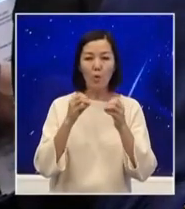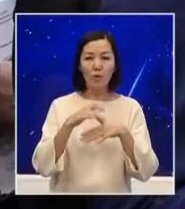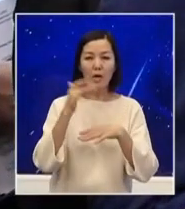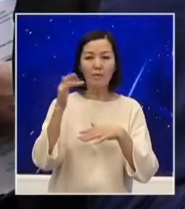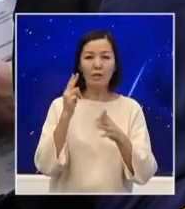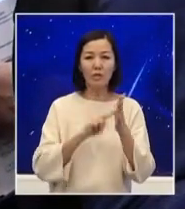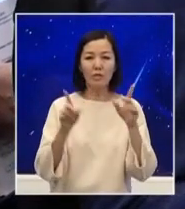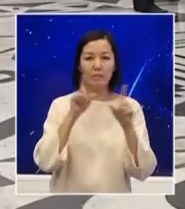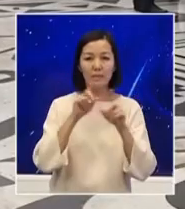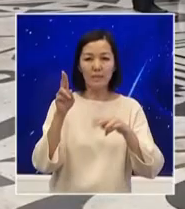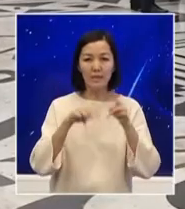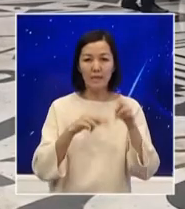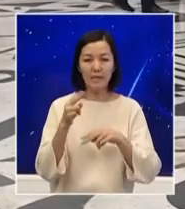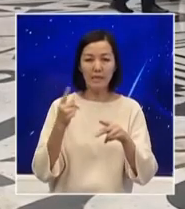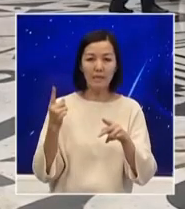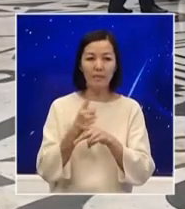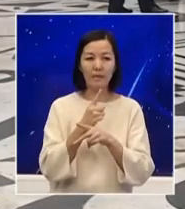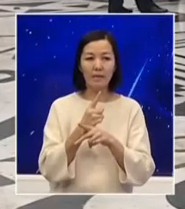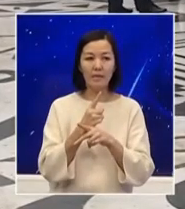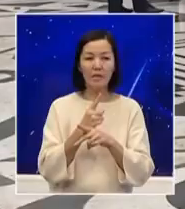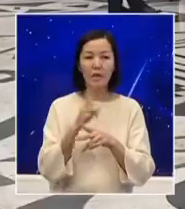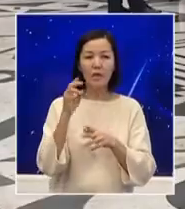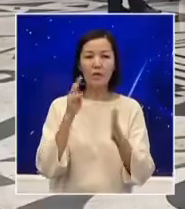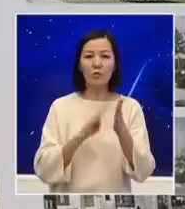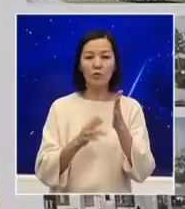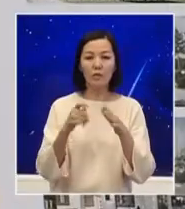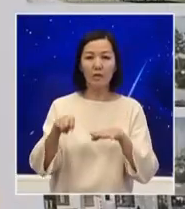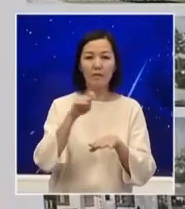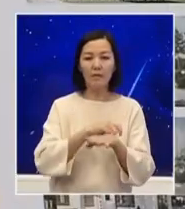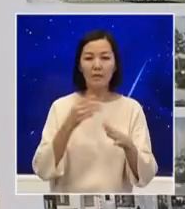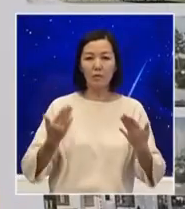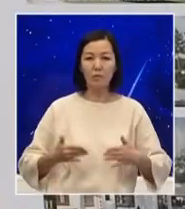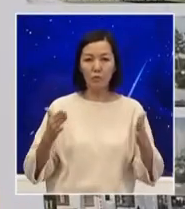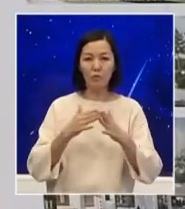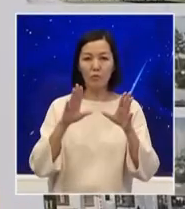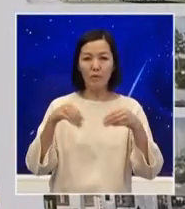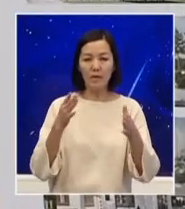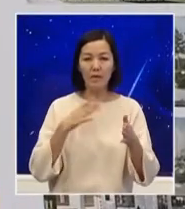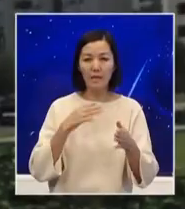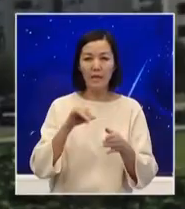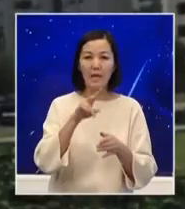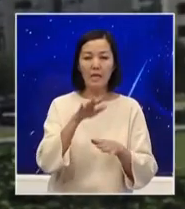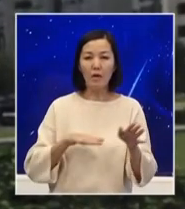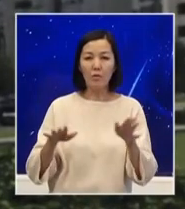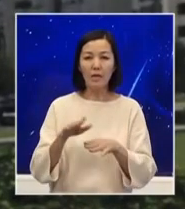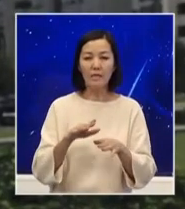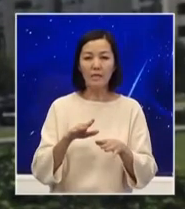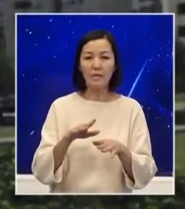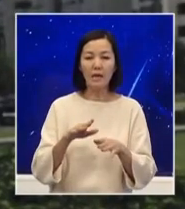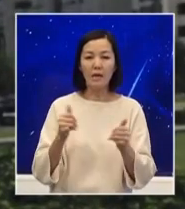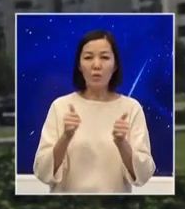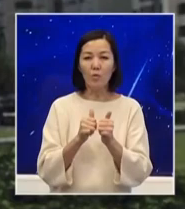70 нысан бой көтереді. Алғашқы кезінде 290 мың шаршы метр тұрғын үй жоспар бойынша Іле ауданының аумағында